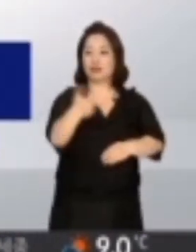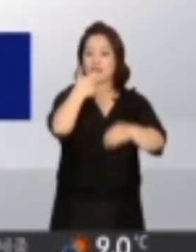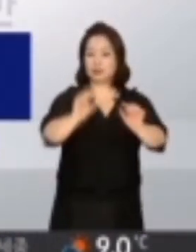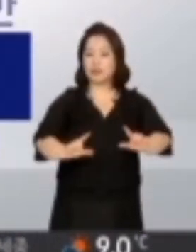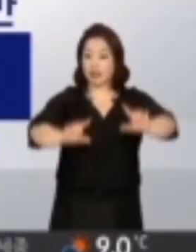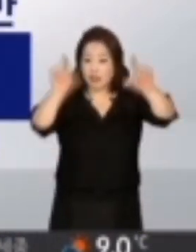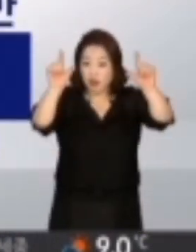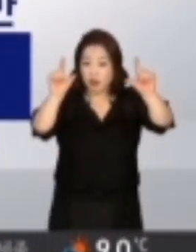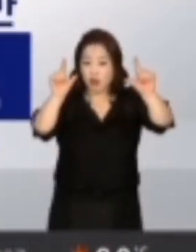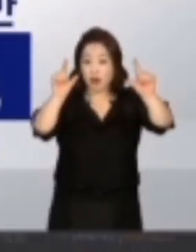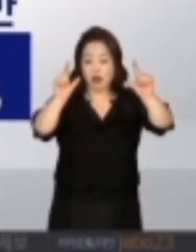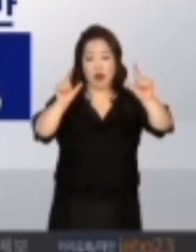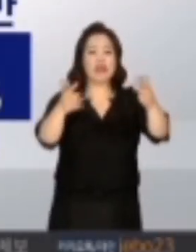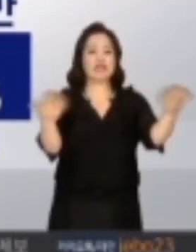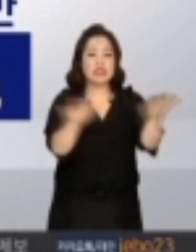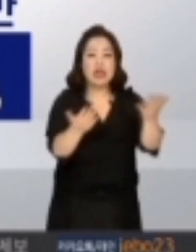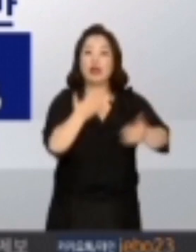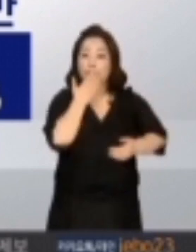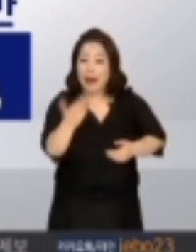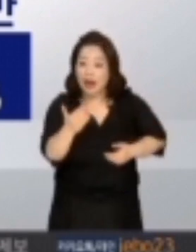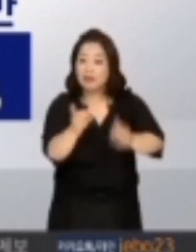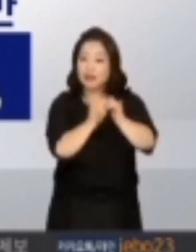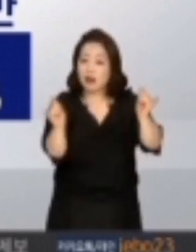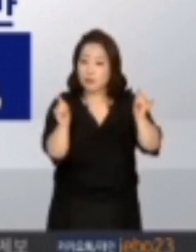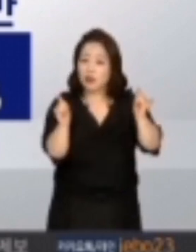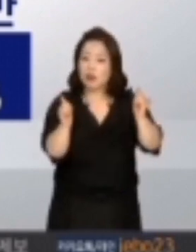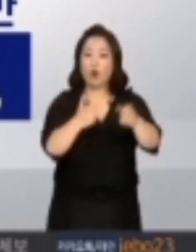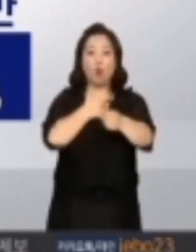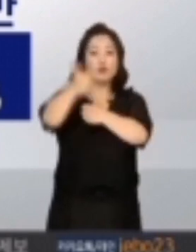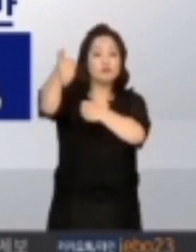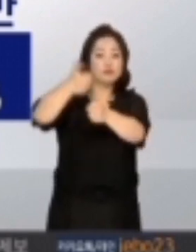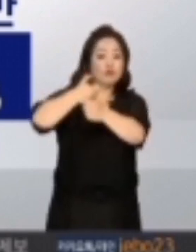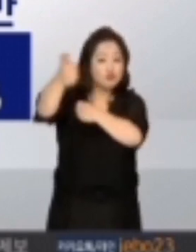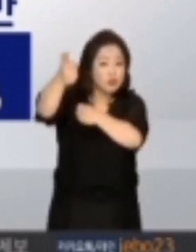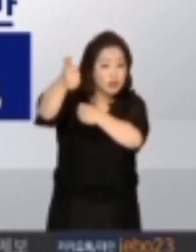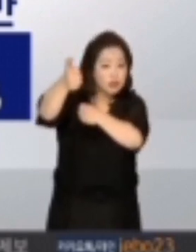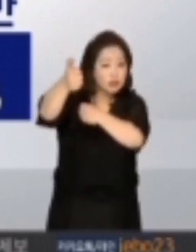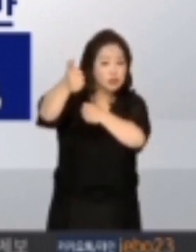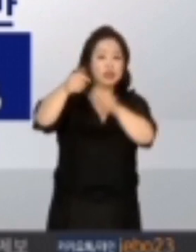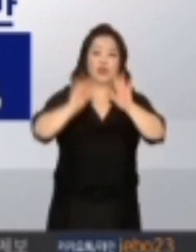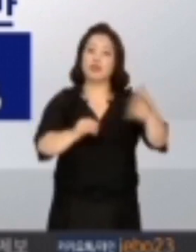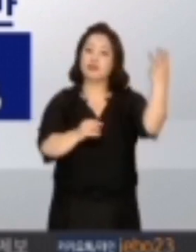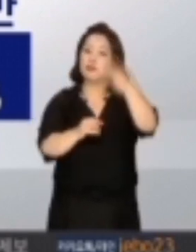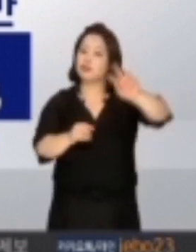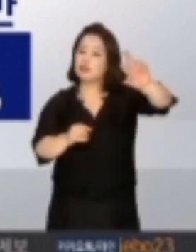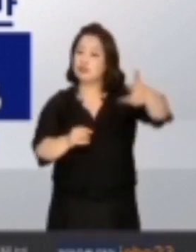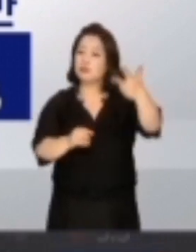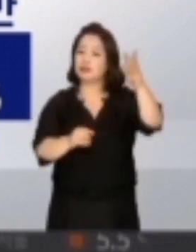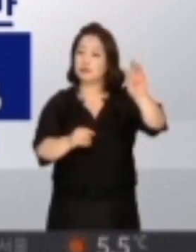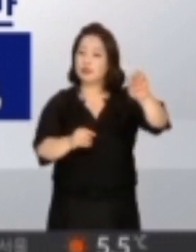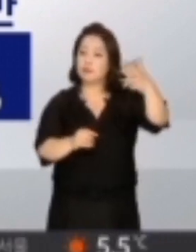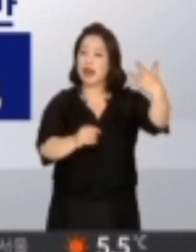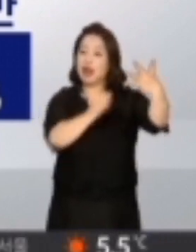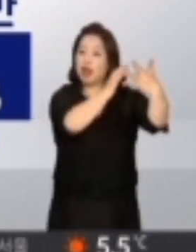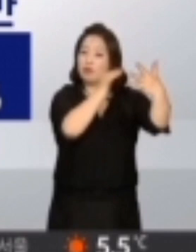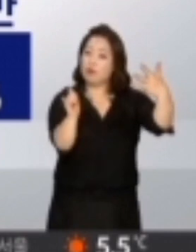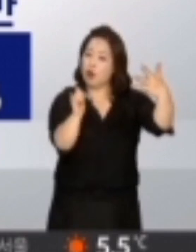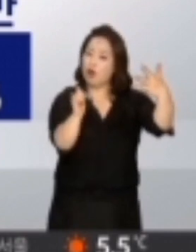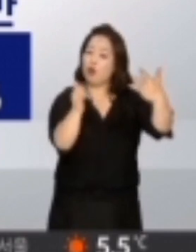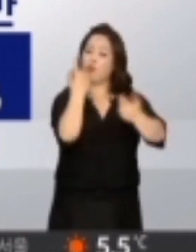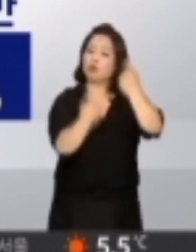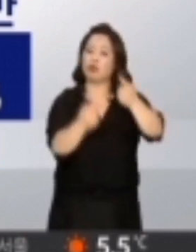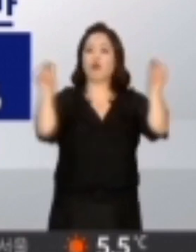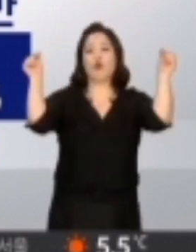2017년 줄기 시작한 생산 가능 인구가 50년 뒤엔 지난해 3,738만 명의 절반에도 못